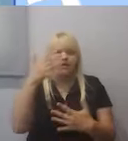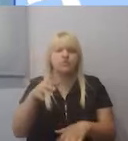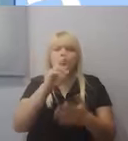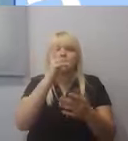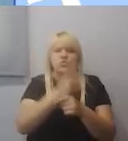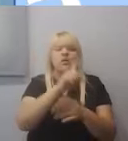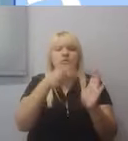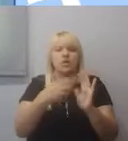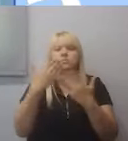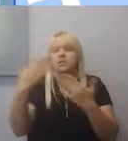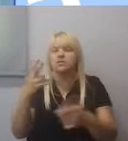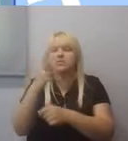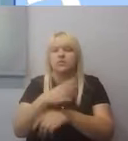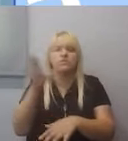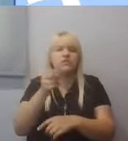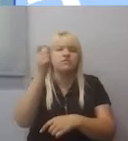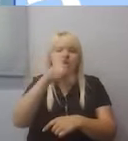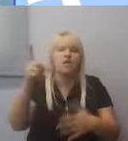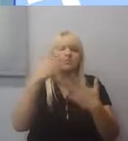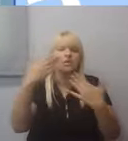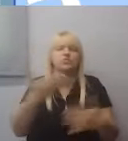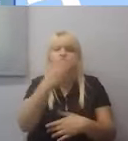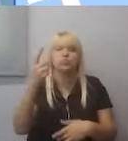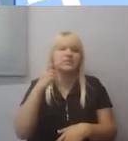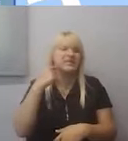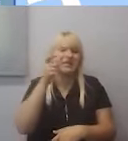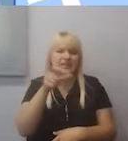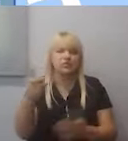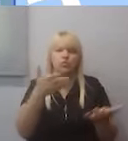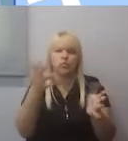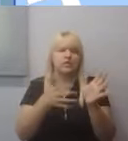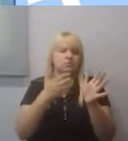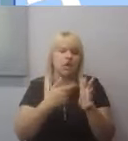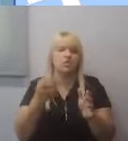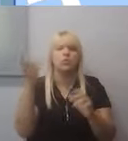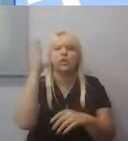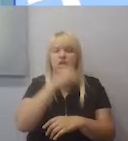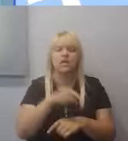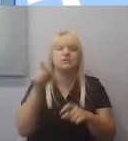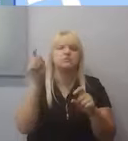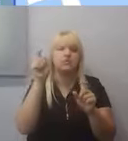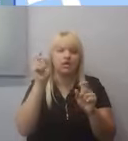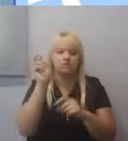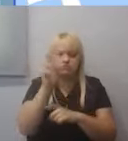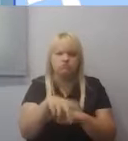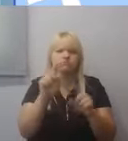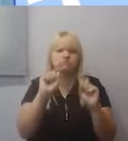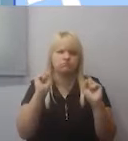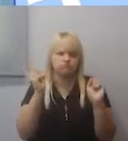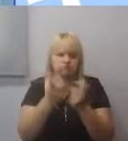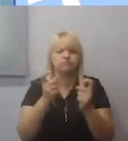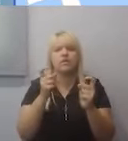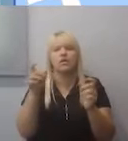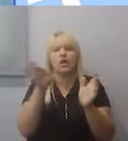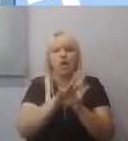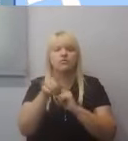un vislielākais paldies par visiem tiem jums rīdziniekiem kas izmanto šo iespēju nākt šeit cēžu zālē un būt klāt un protams paldies darba grupai